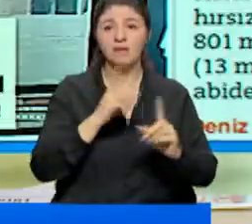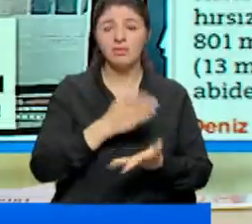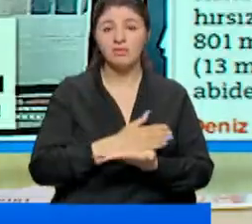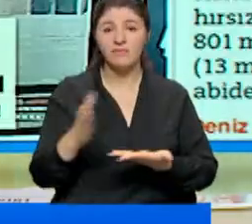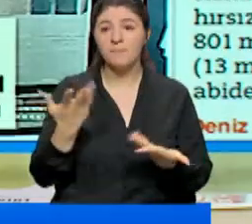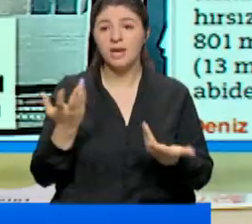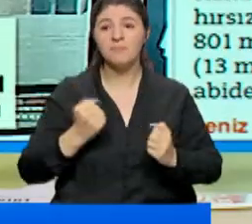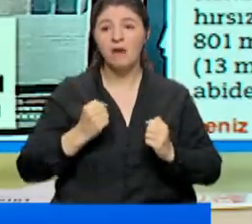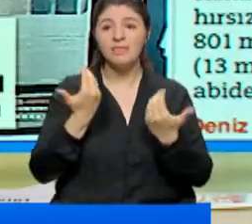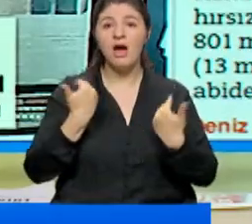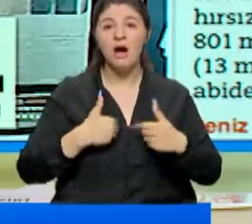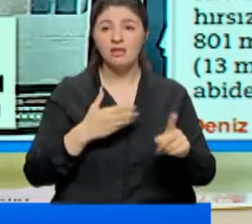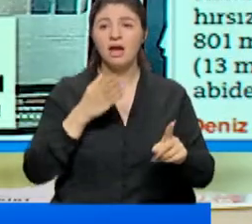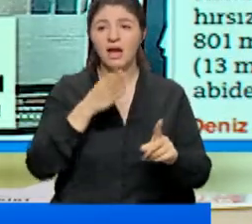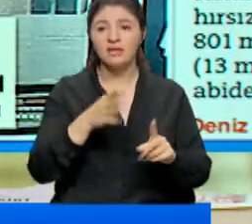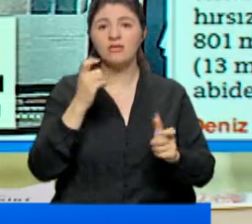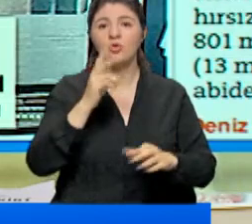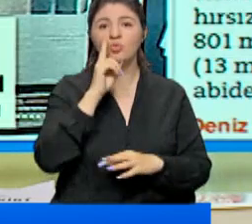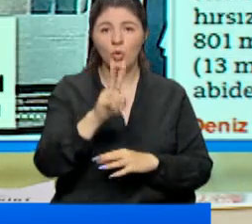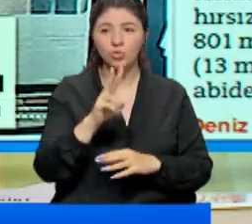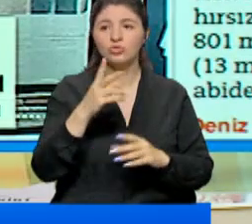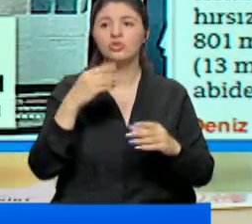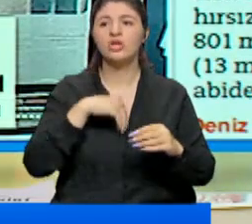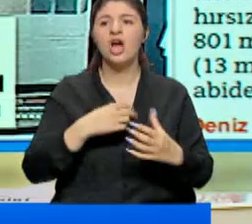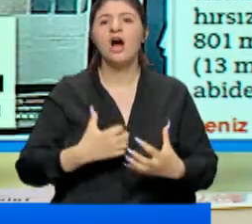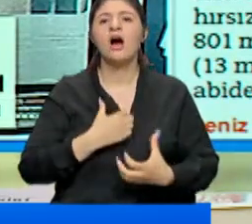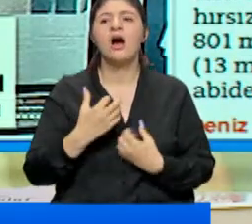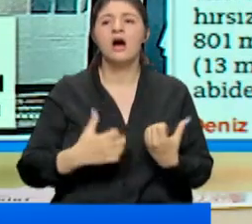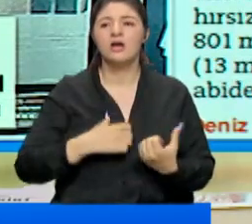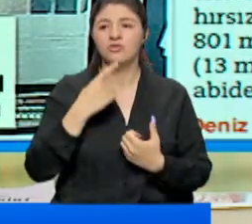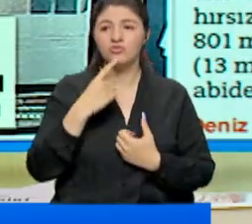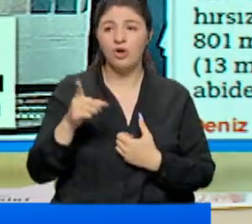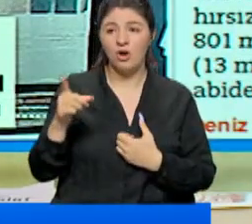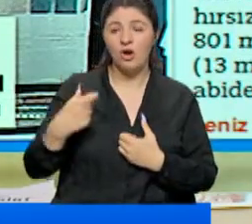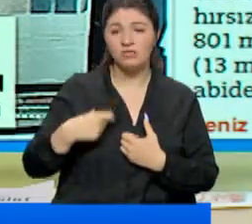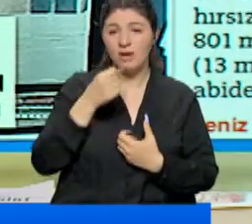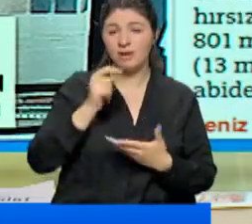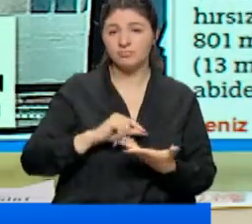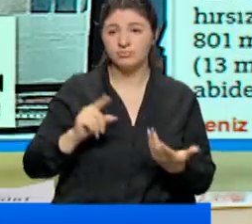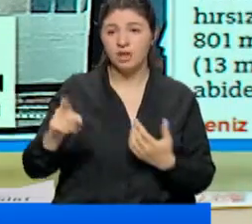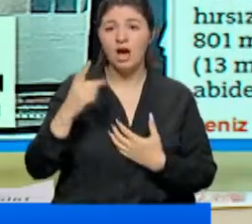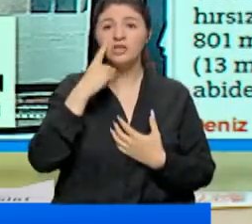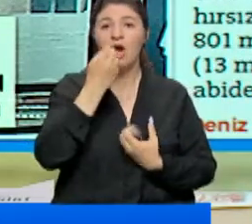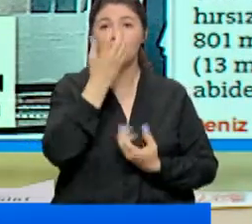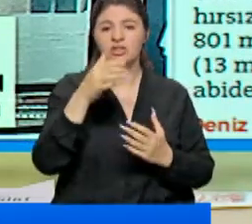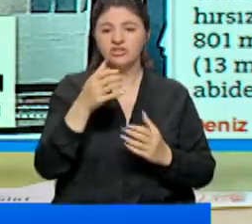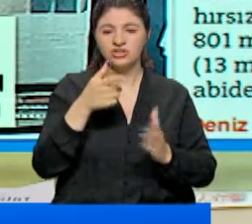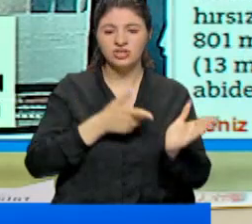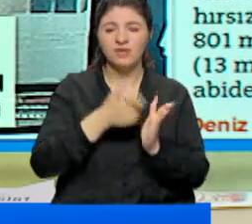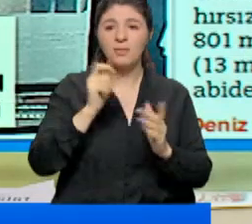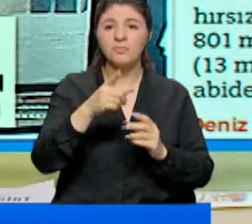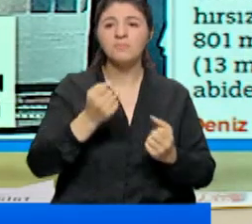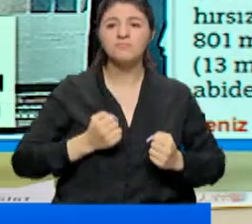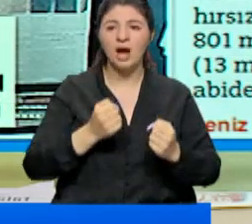dava sürüyor Peki Partner de gittik yerinde gördük durum içler acısı diyor Deniz ayağına beri beri Atatürk Orman Çiftliğine